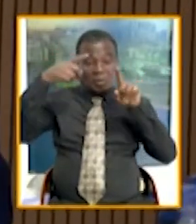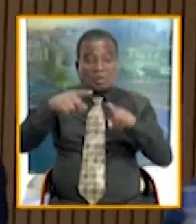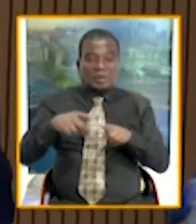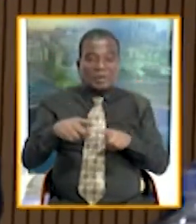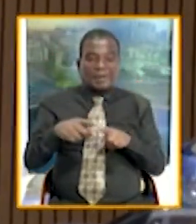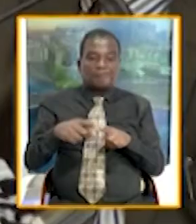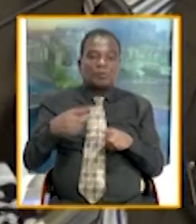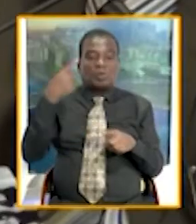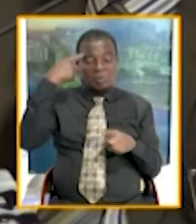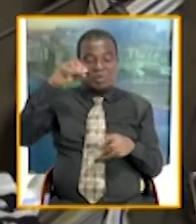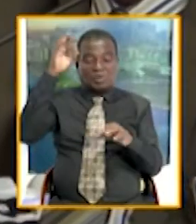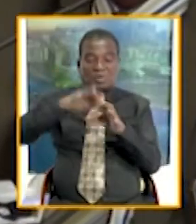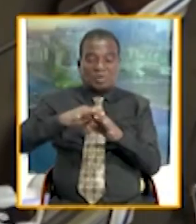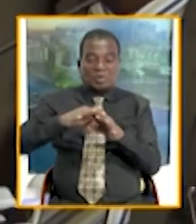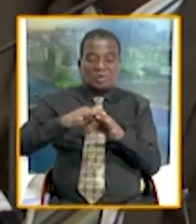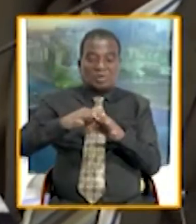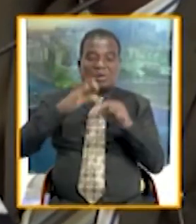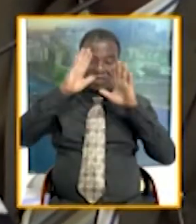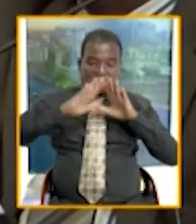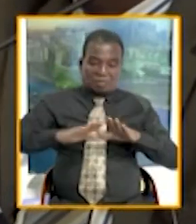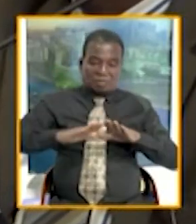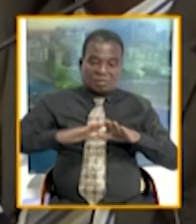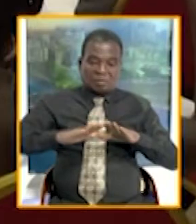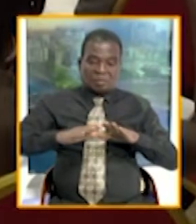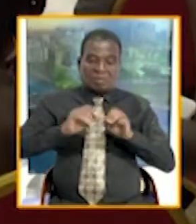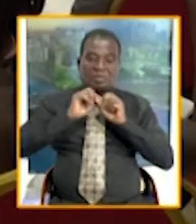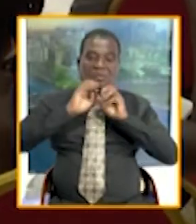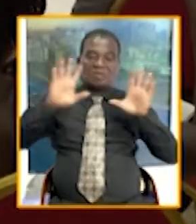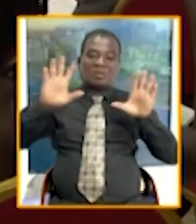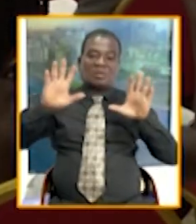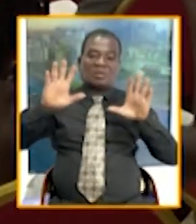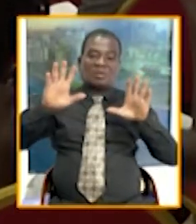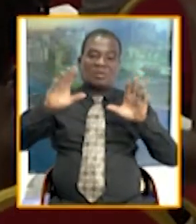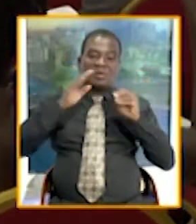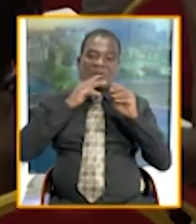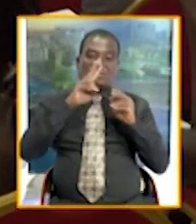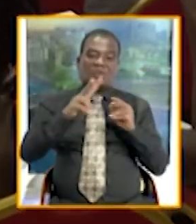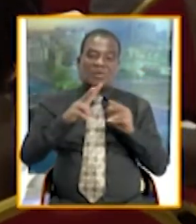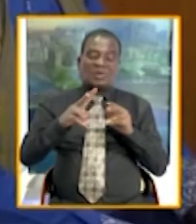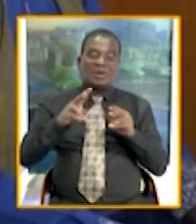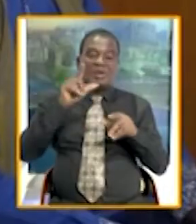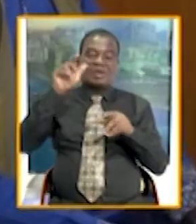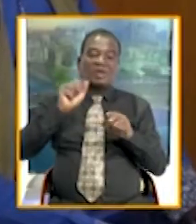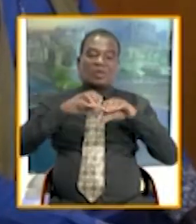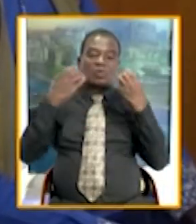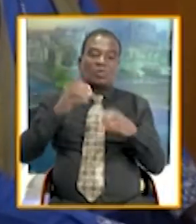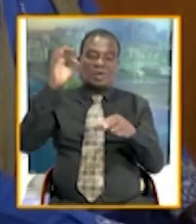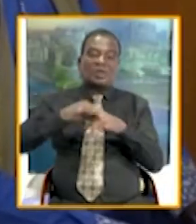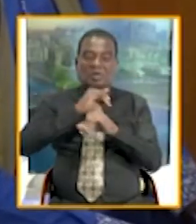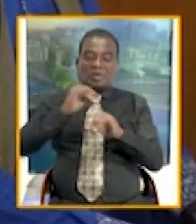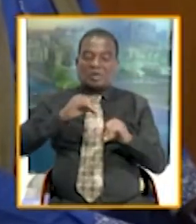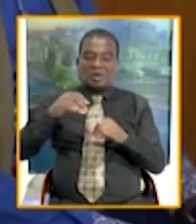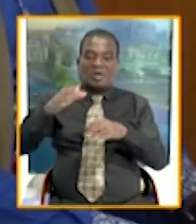violons. Pour des législatives paisibles, transparentes et crédibles, la CEI appelle à une